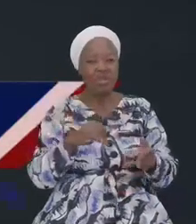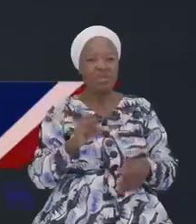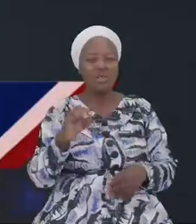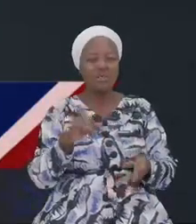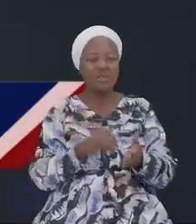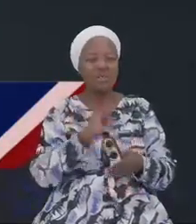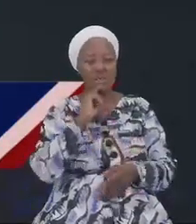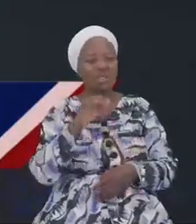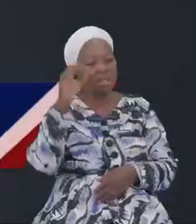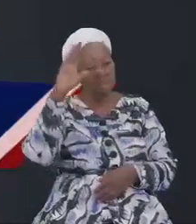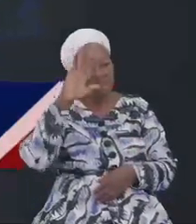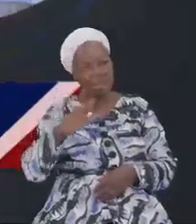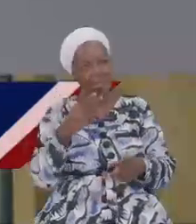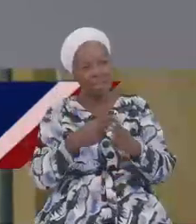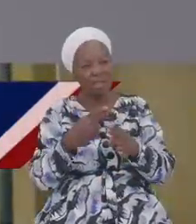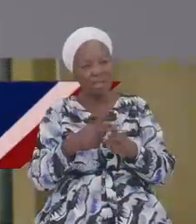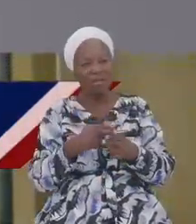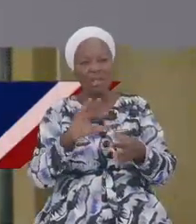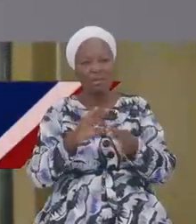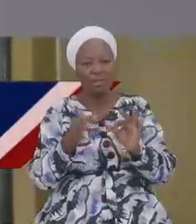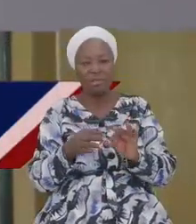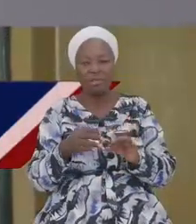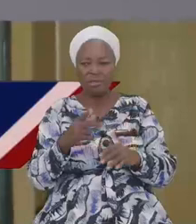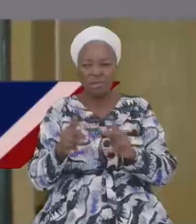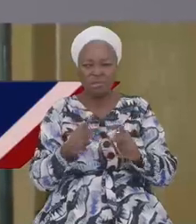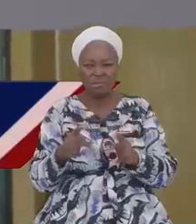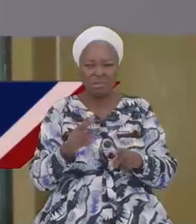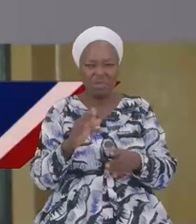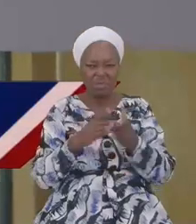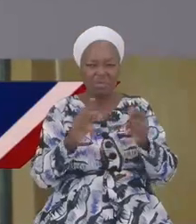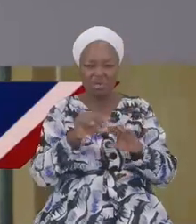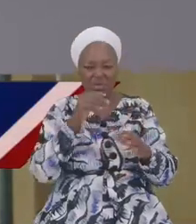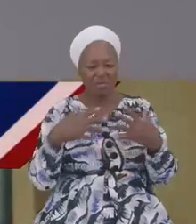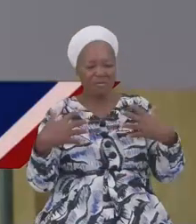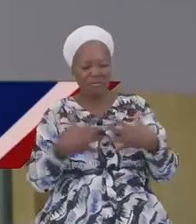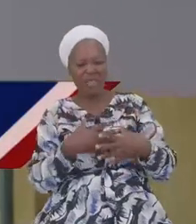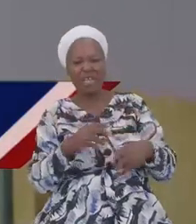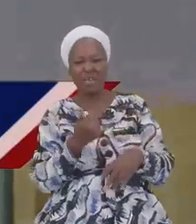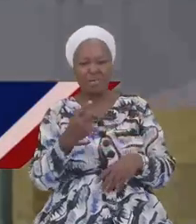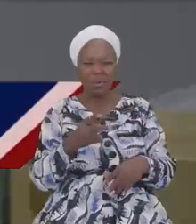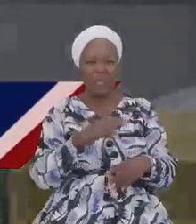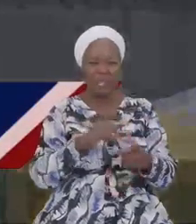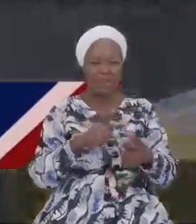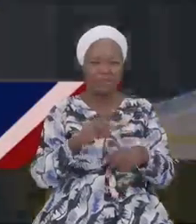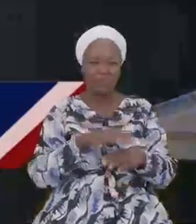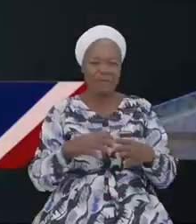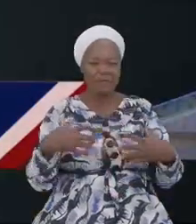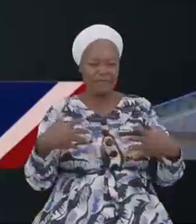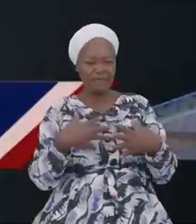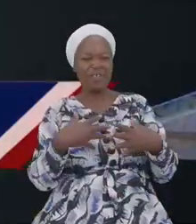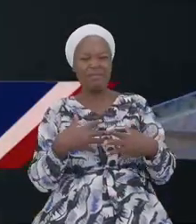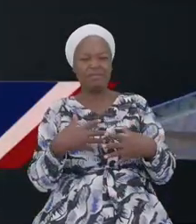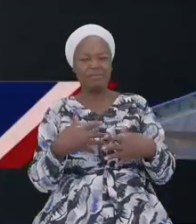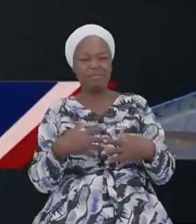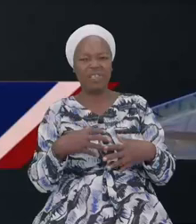des gens, ils n'ont peur de personne. Ils n'ont pas peur de Barnabas ni de Paul. Ils n'ont pas peur